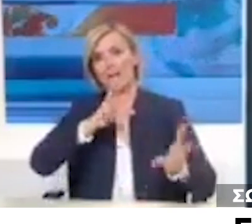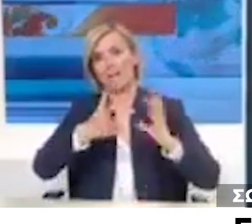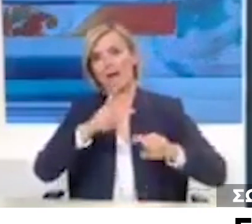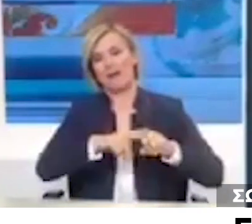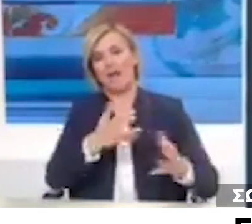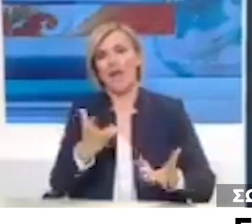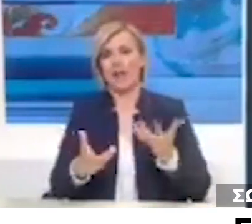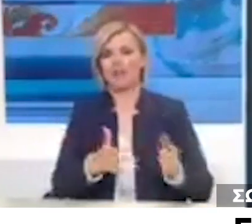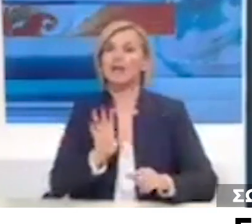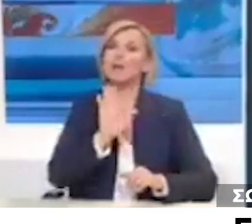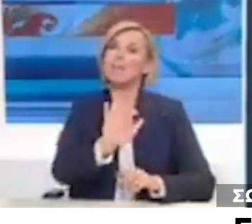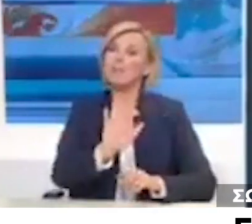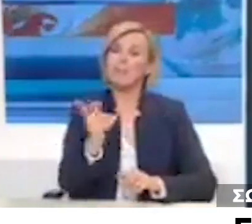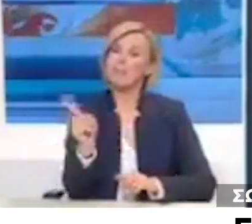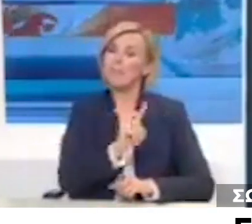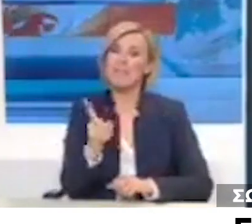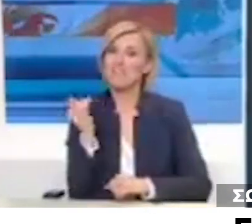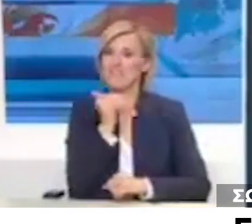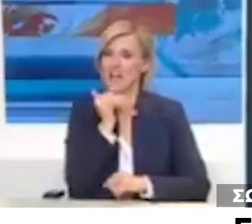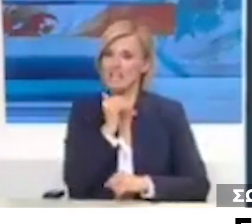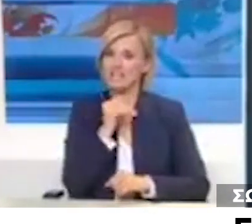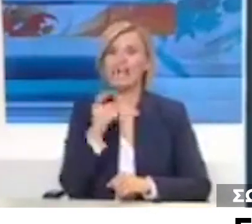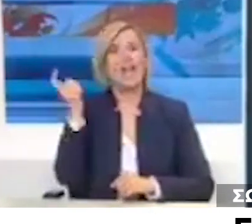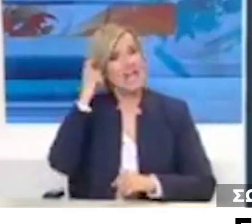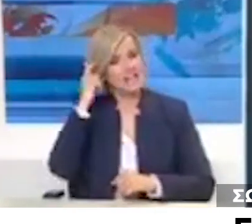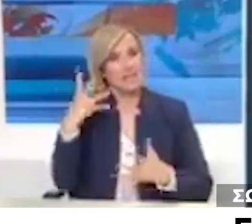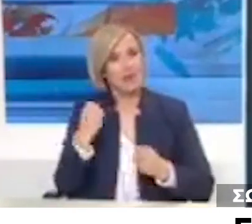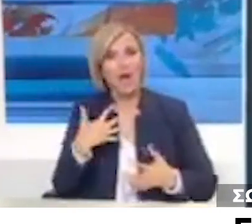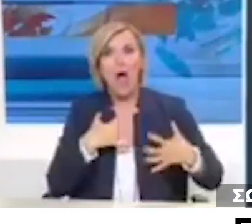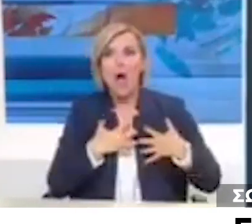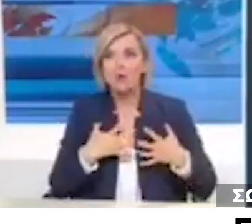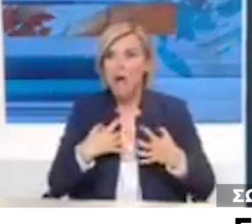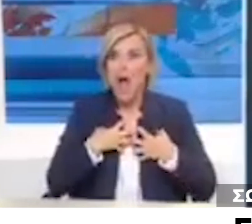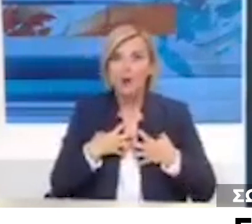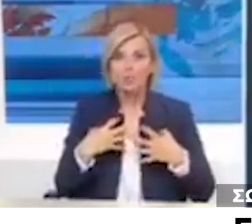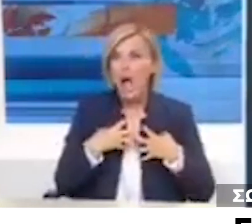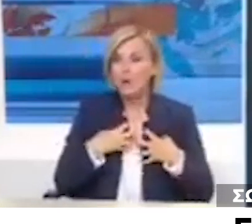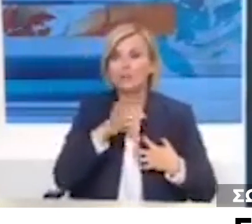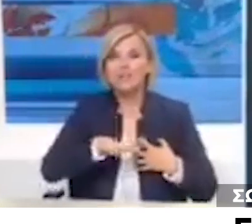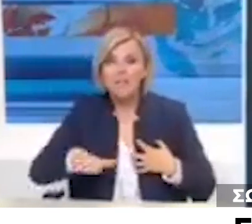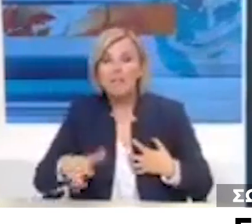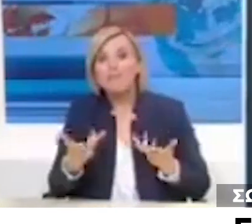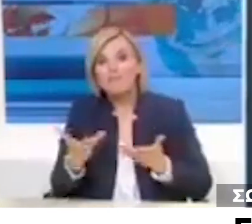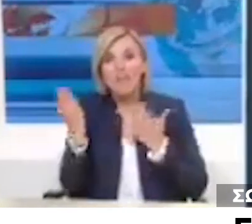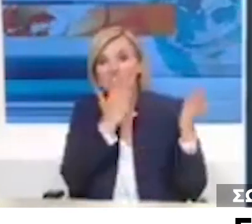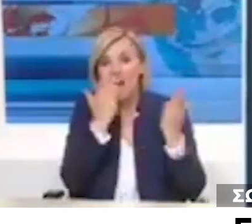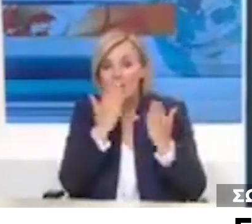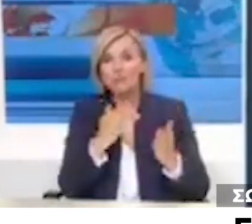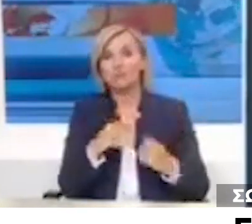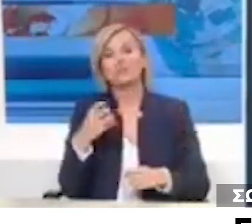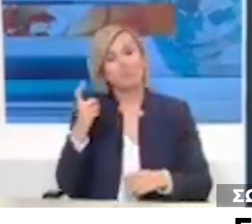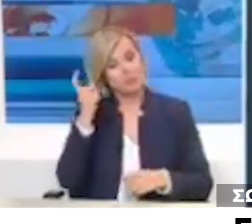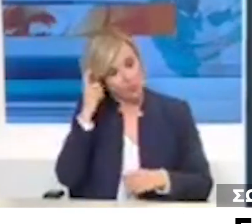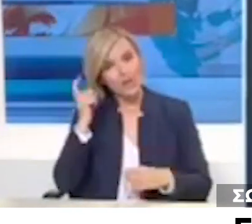Το κάθε πράγμα στη σειρά του. Νομίζω, καταλαβαίνω το άγχος, πιστέψτε με, ίσως και περισσότερο